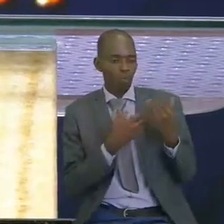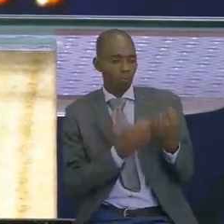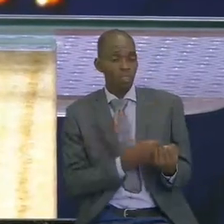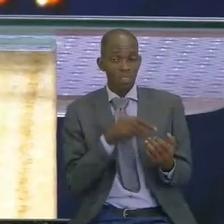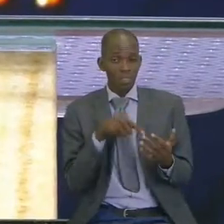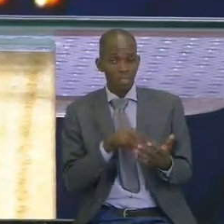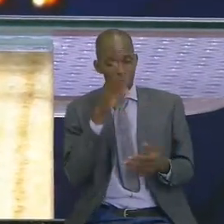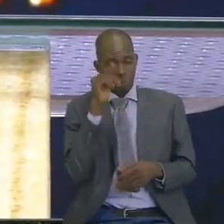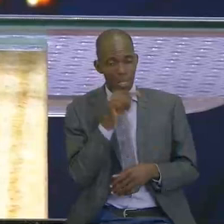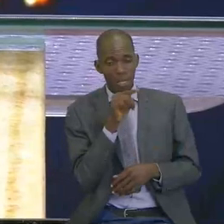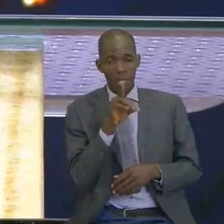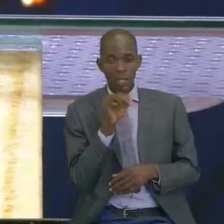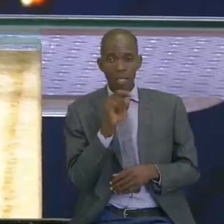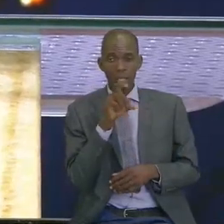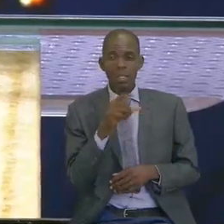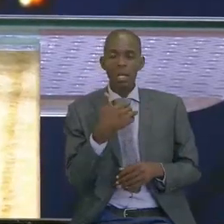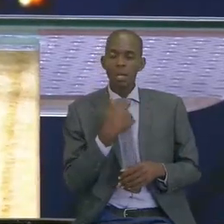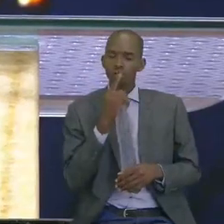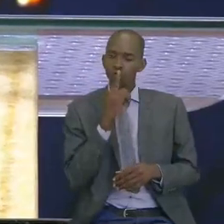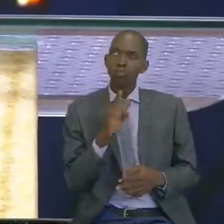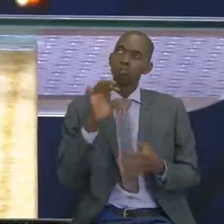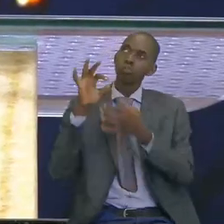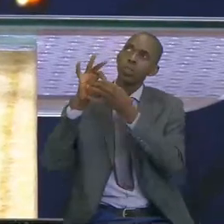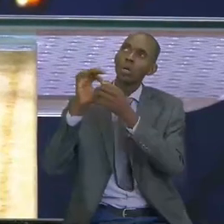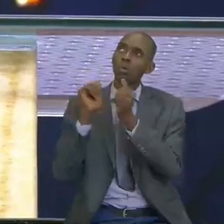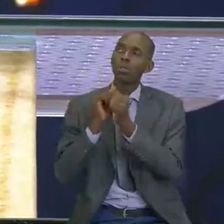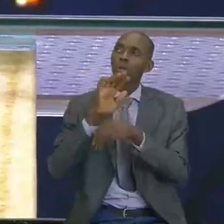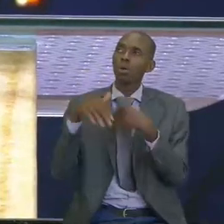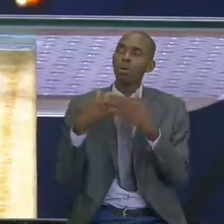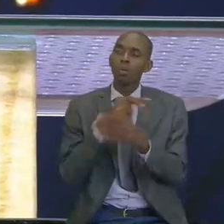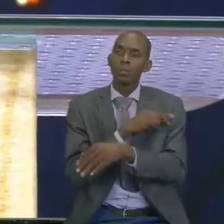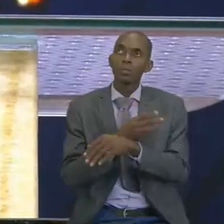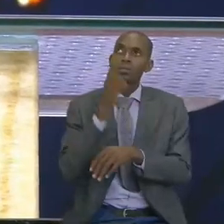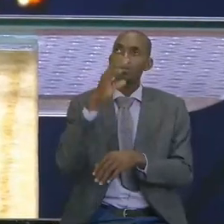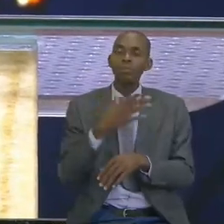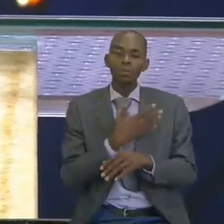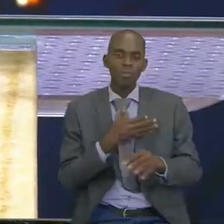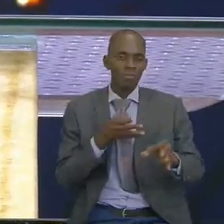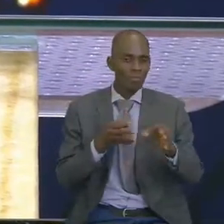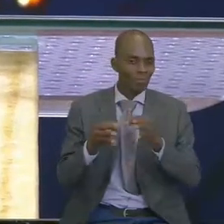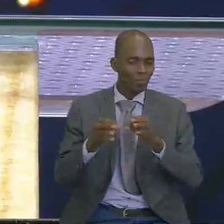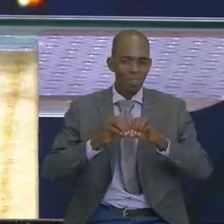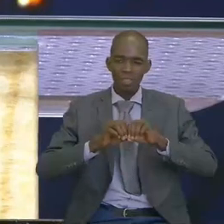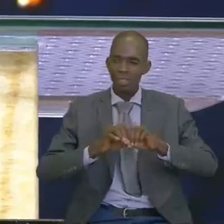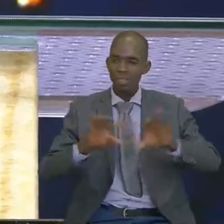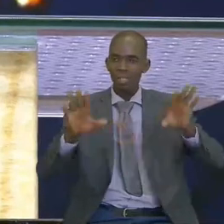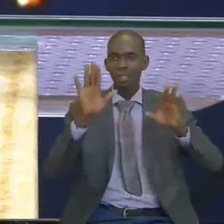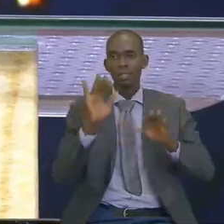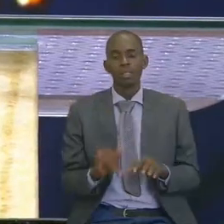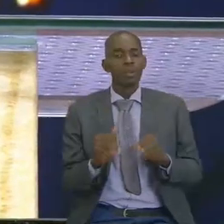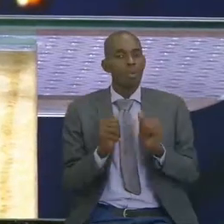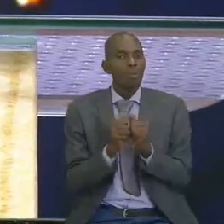réellement la connexion avec le Dieu Tout-Puissant et il a décrit en détail, il a décrit